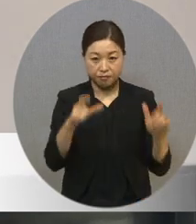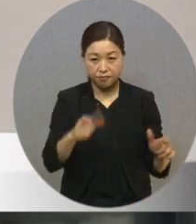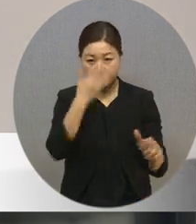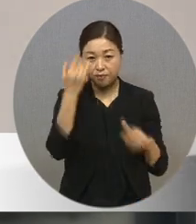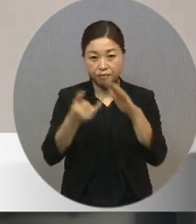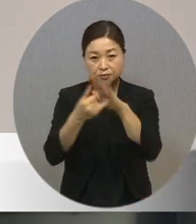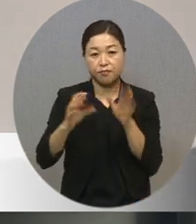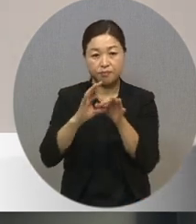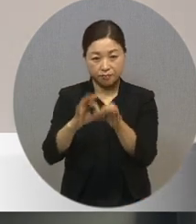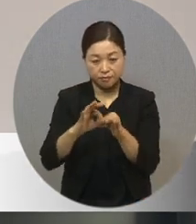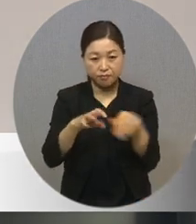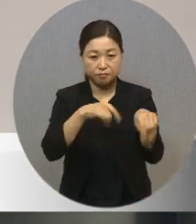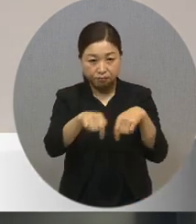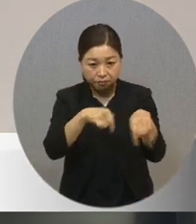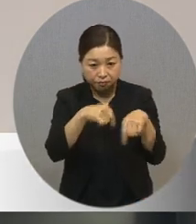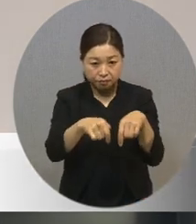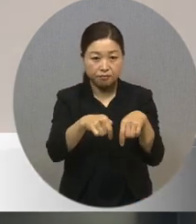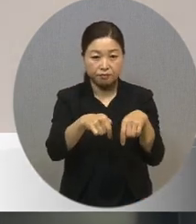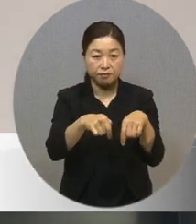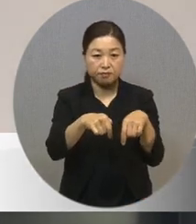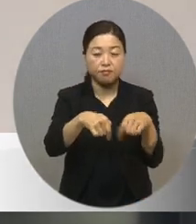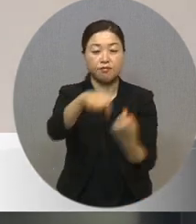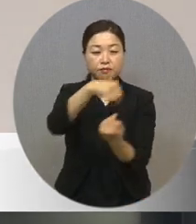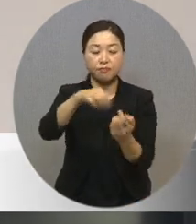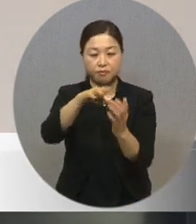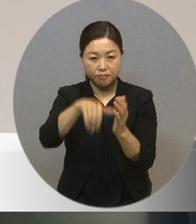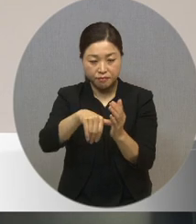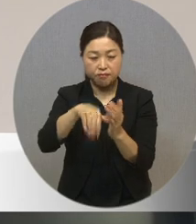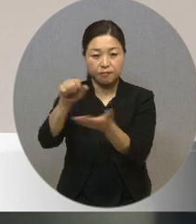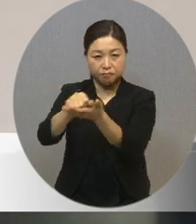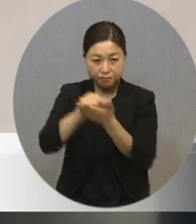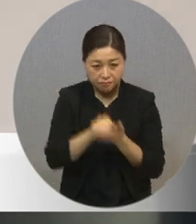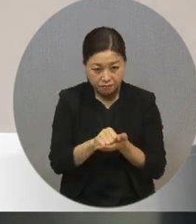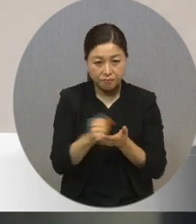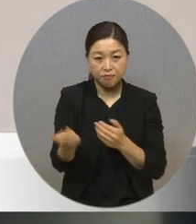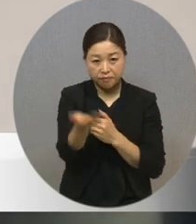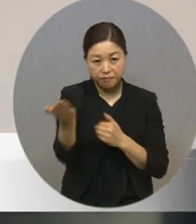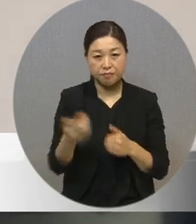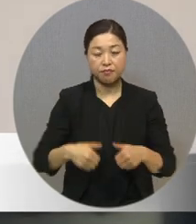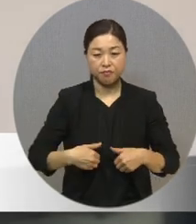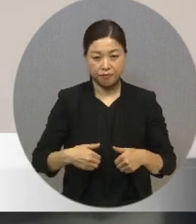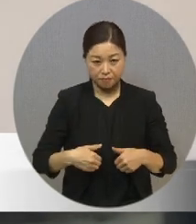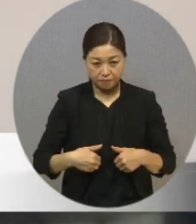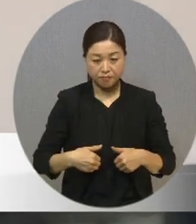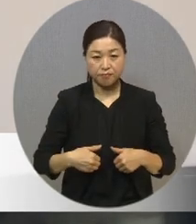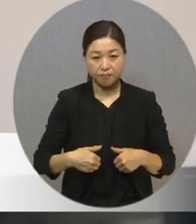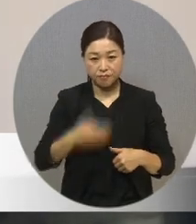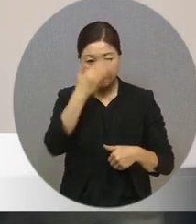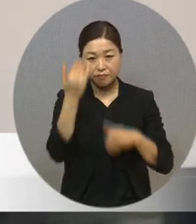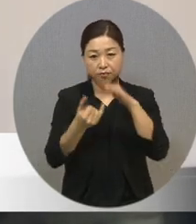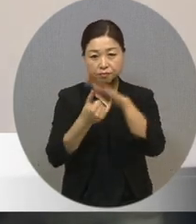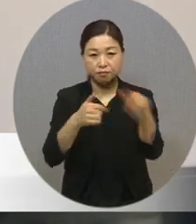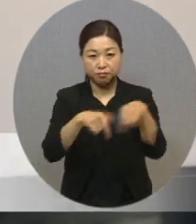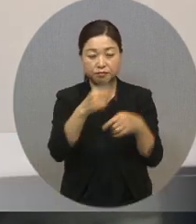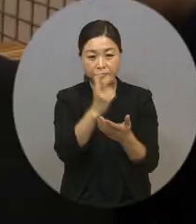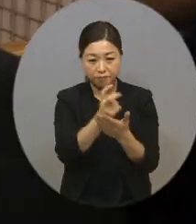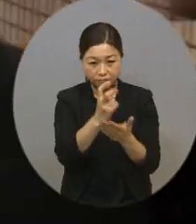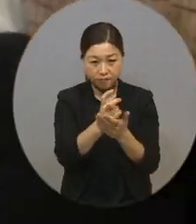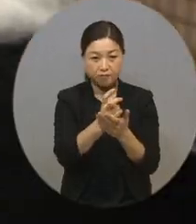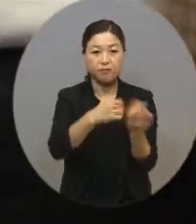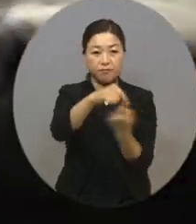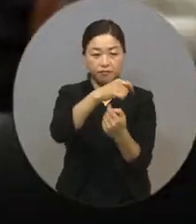펼쳐나갈 때 적극적으로 참고해서 여러분들이 필요로 하는 청소년 정책이 이루어져 나갈 수 있도록